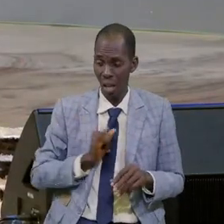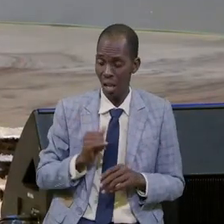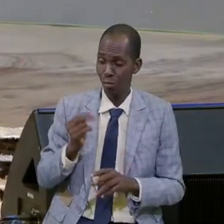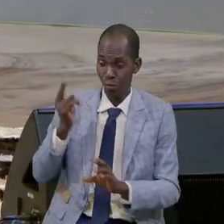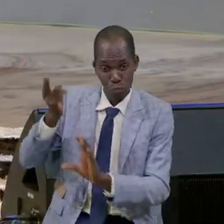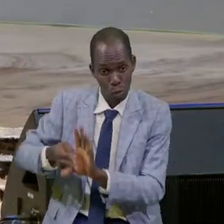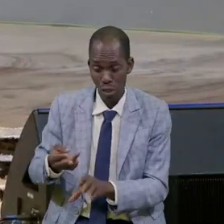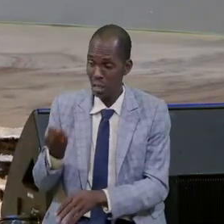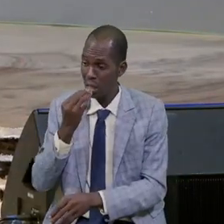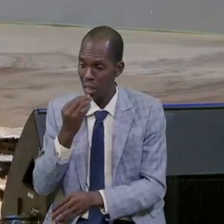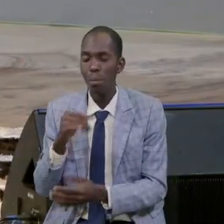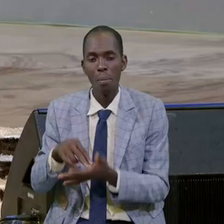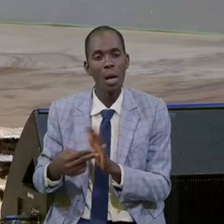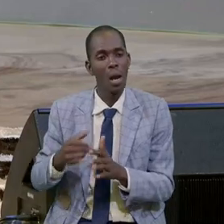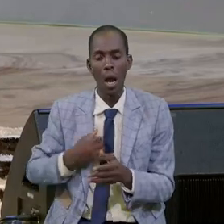part,